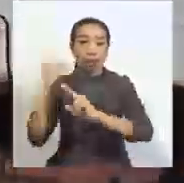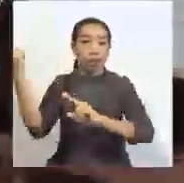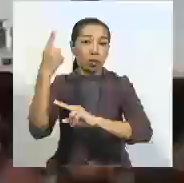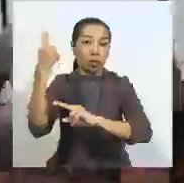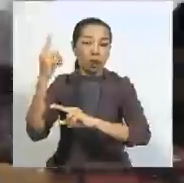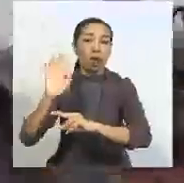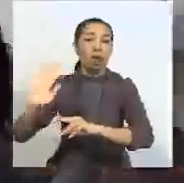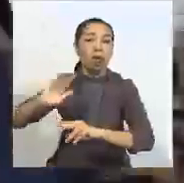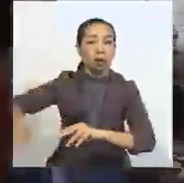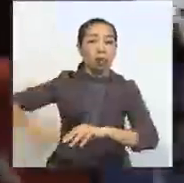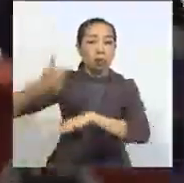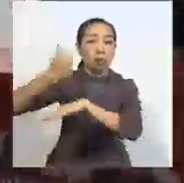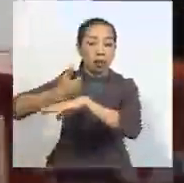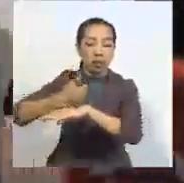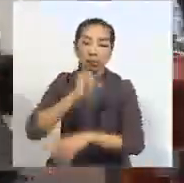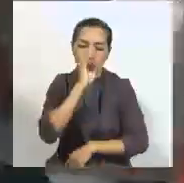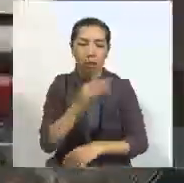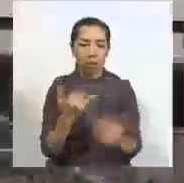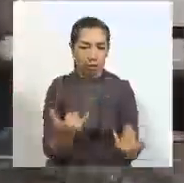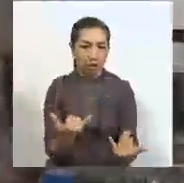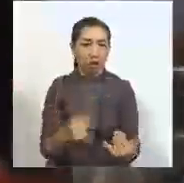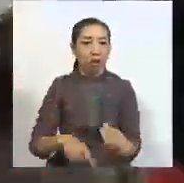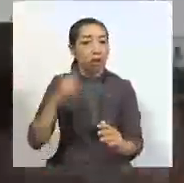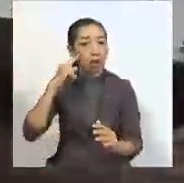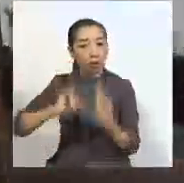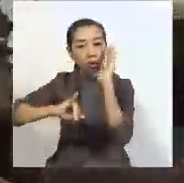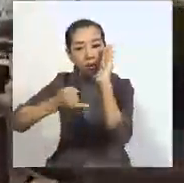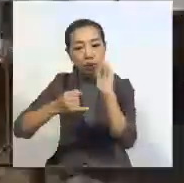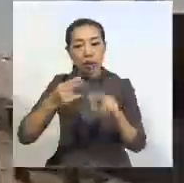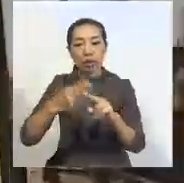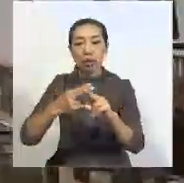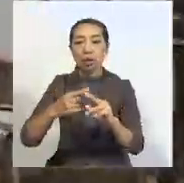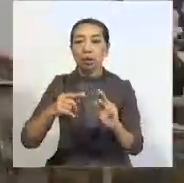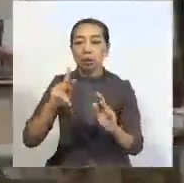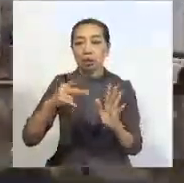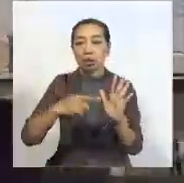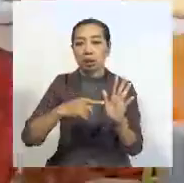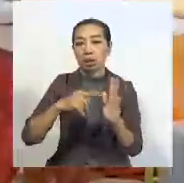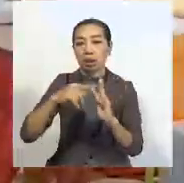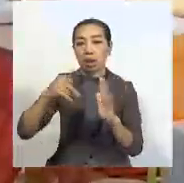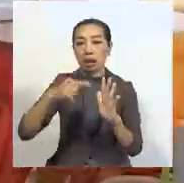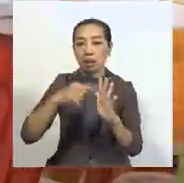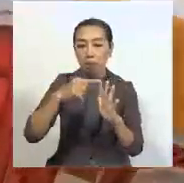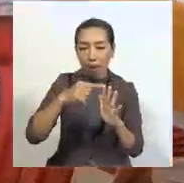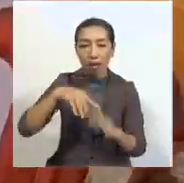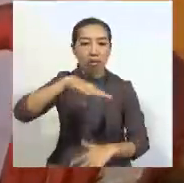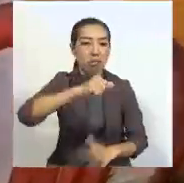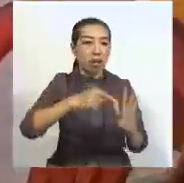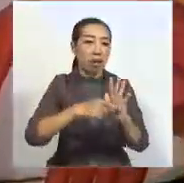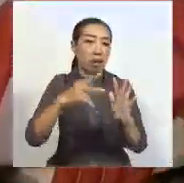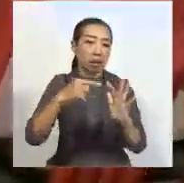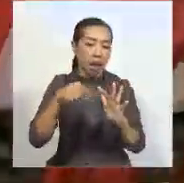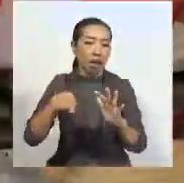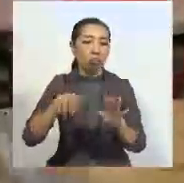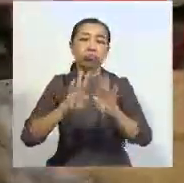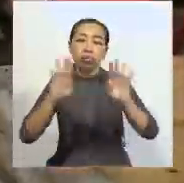าได้เปิดเผยนะคะว่าปัจจุบันทั้งจังหวัดกำปอดและเมืองแกบพร้อมเปิดรอต้อนรับนักลงทุนต่